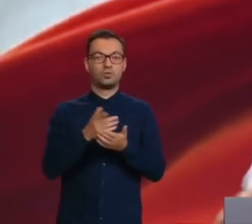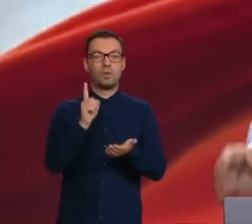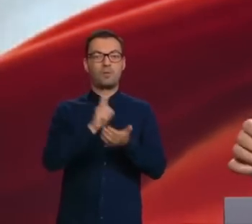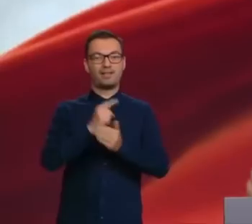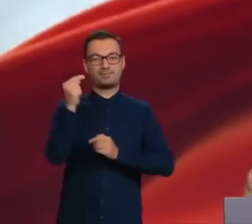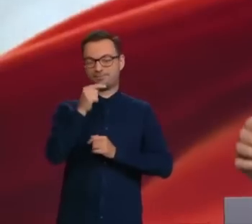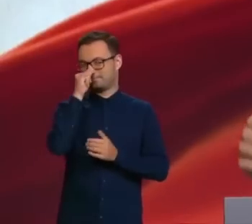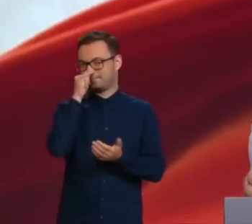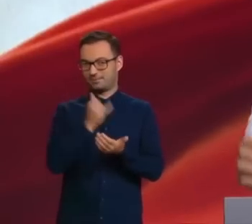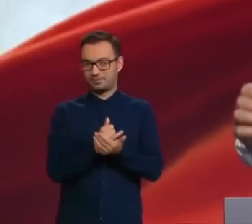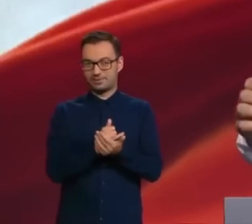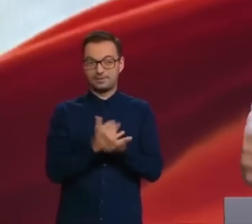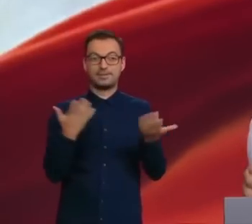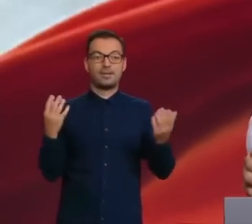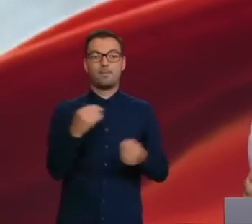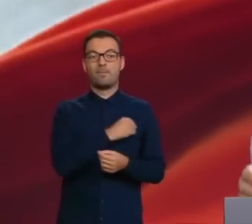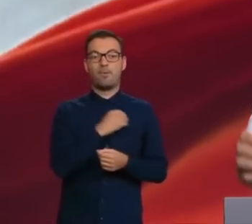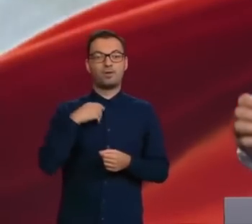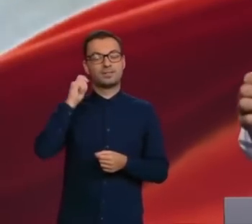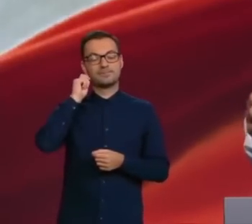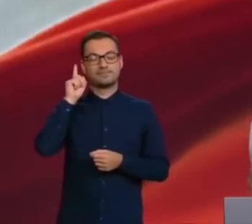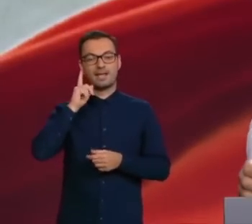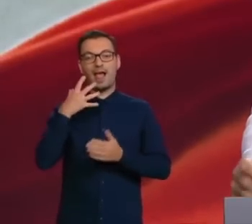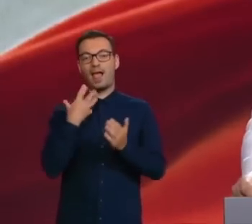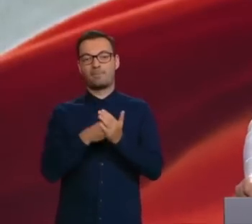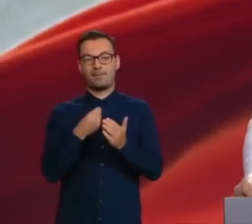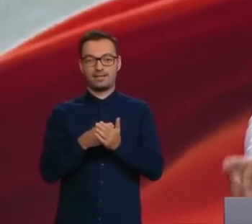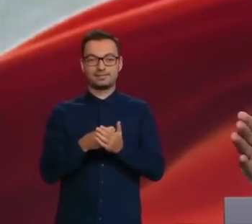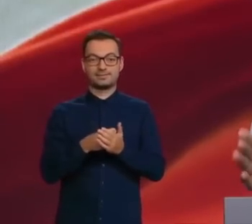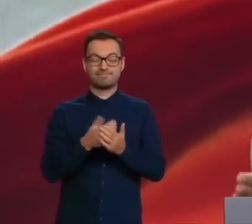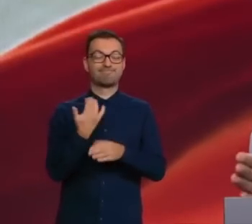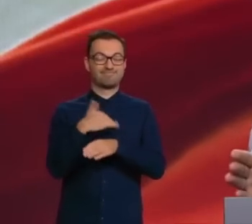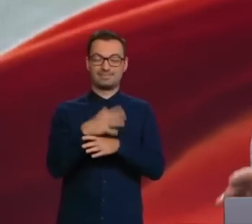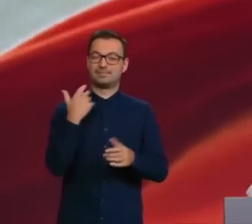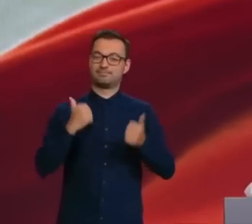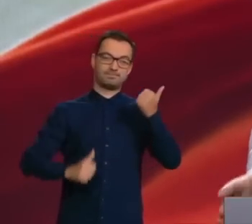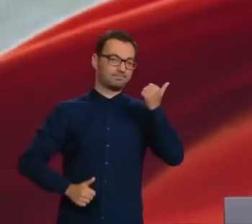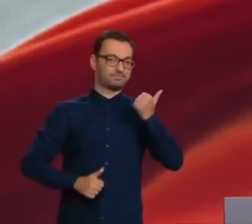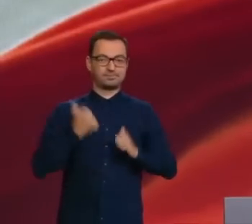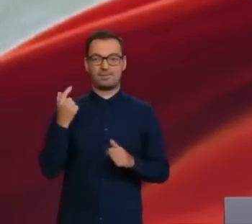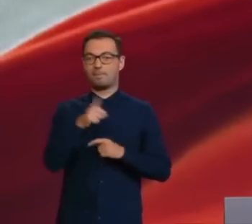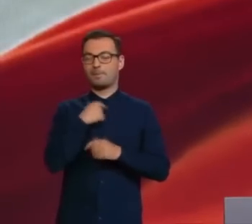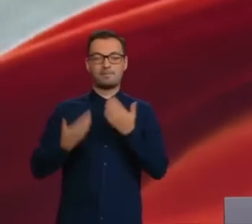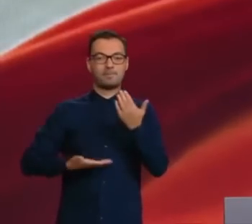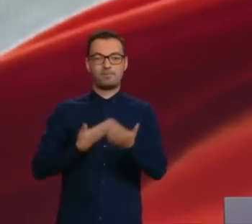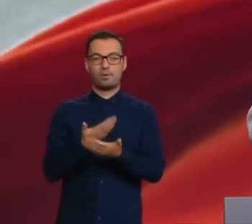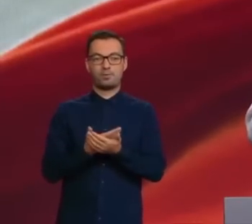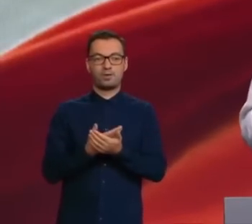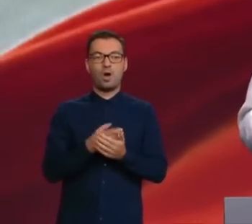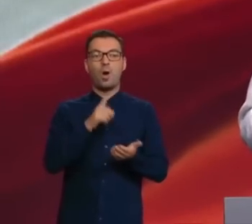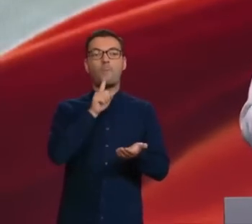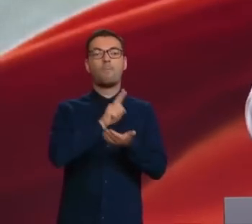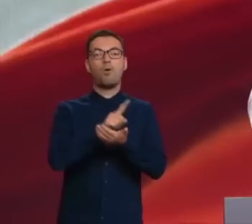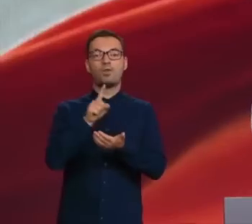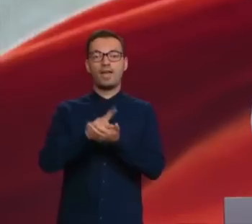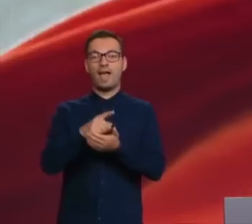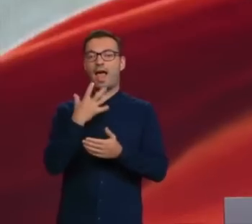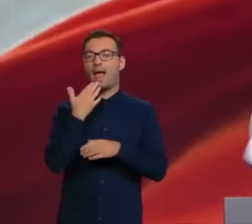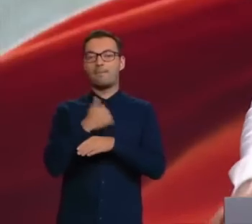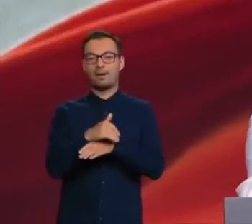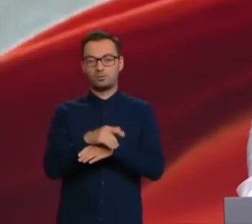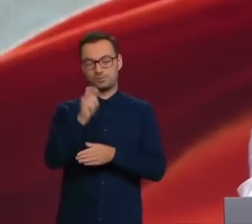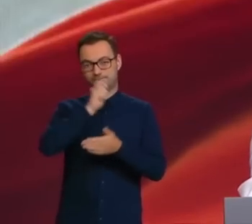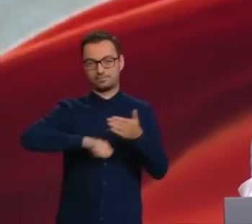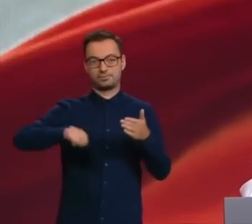podatku, tak naprawdę polskie emerytki i emeryci dużo stracili. My proponujemy zniesienie opodatkowania emerytur i to będzie